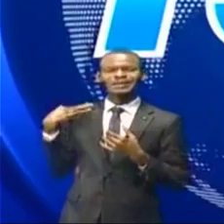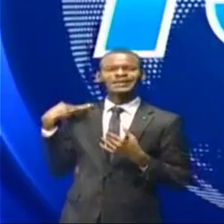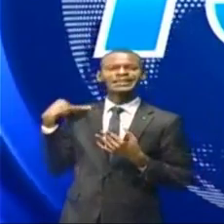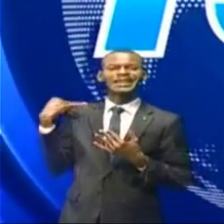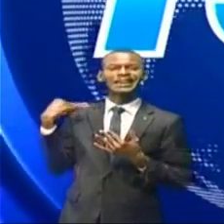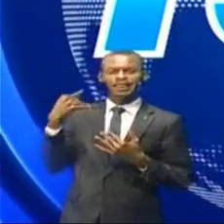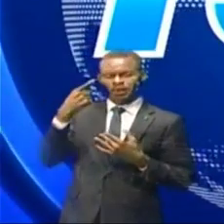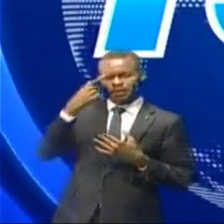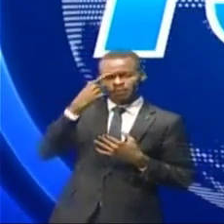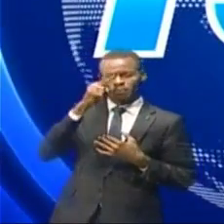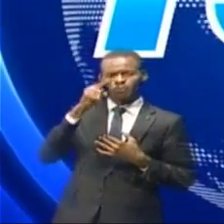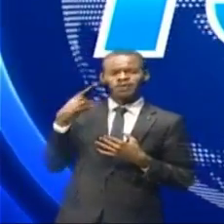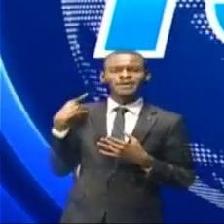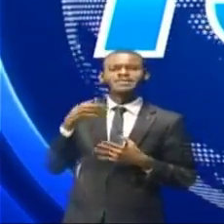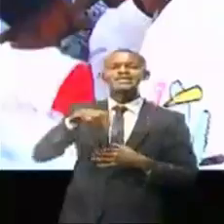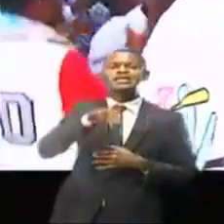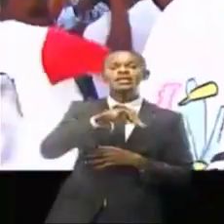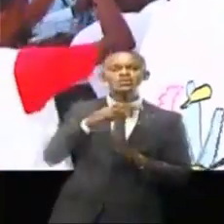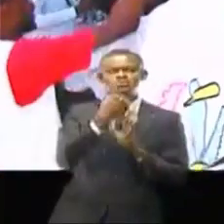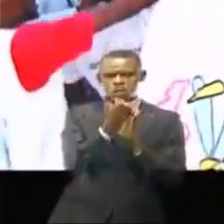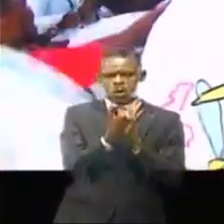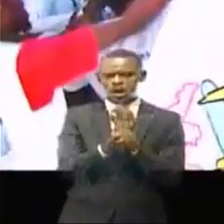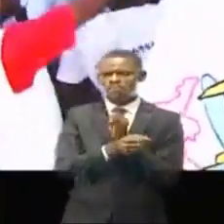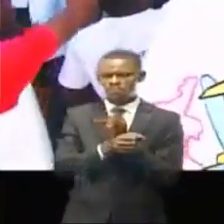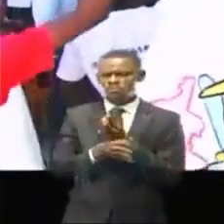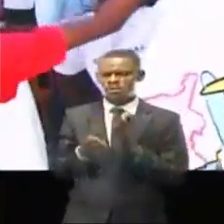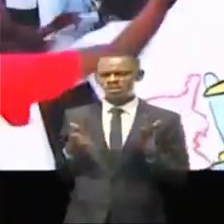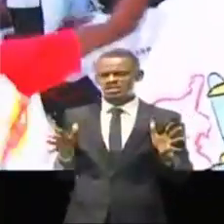députation nationale, Nono Mansekou.